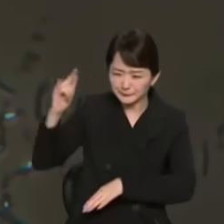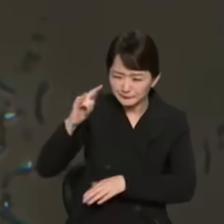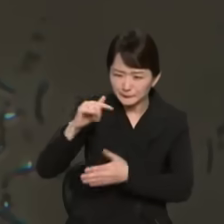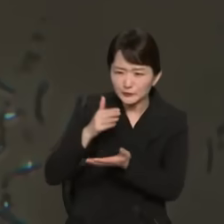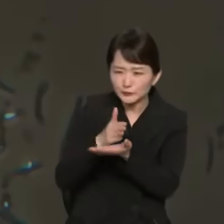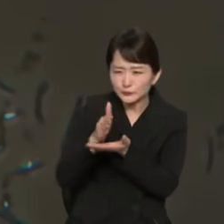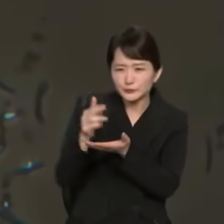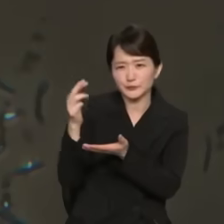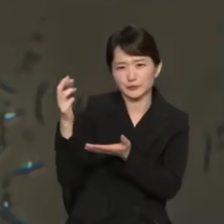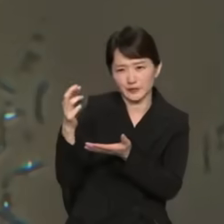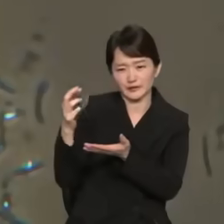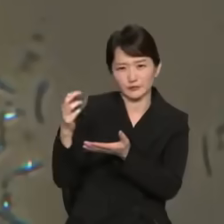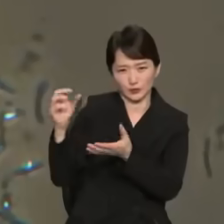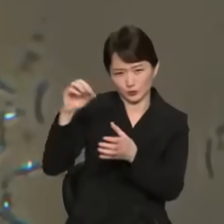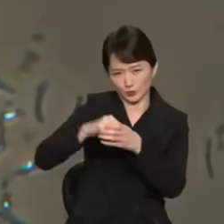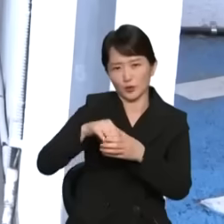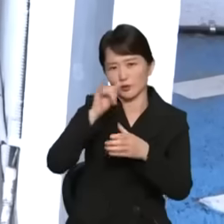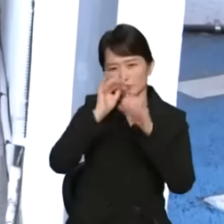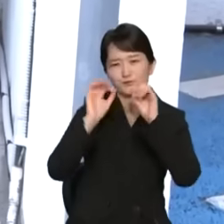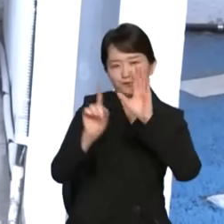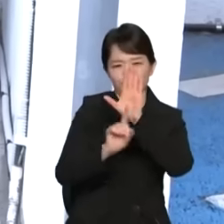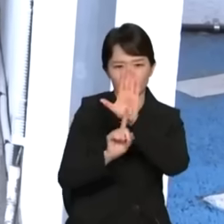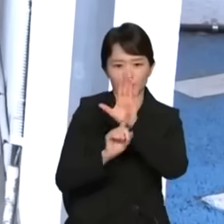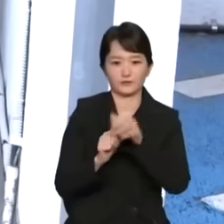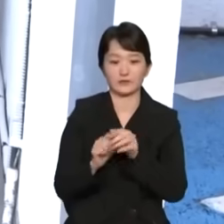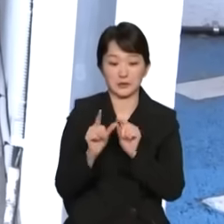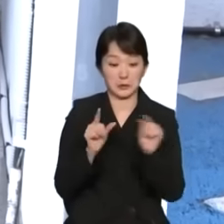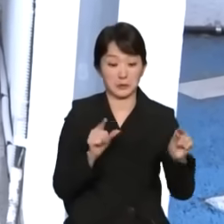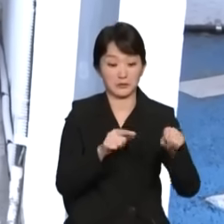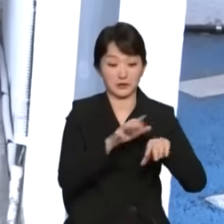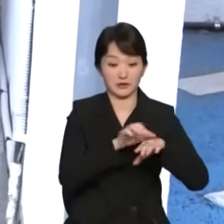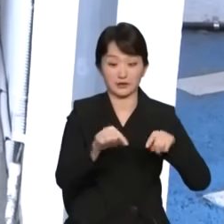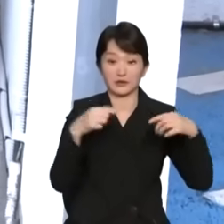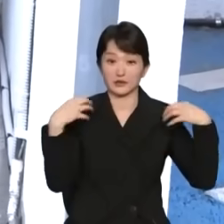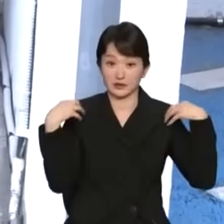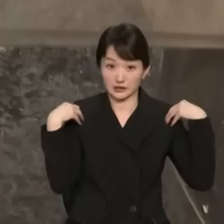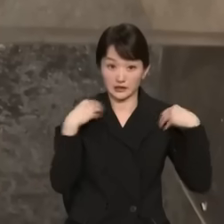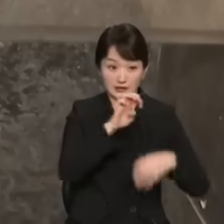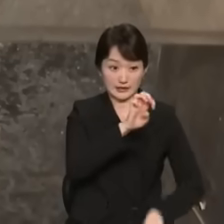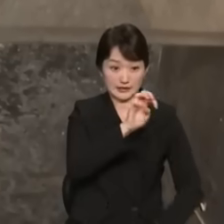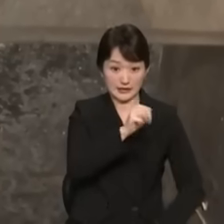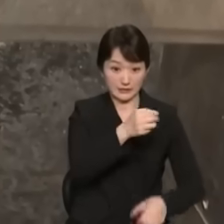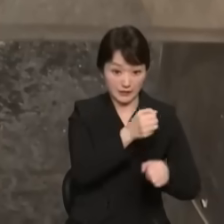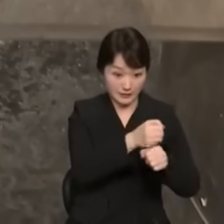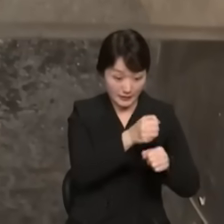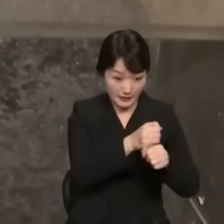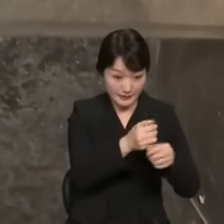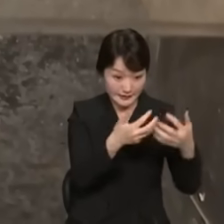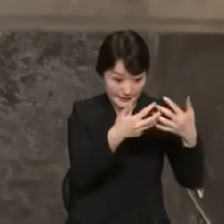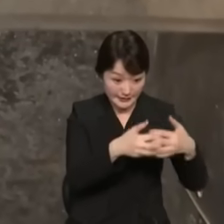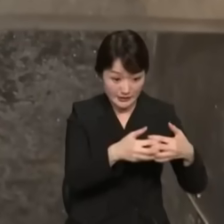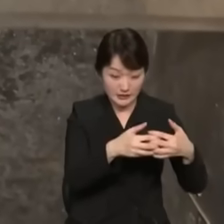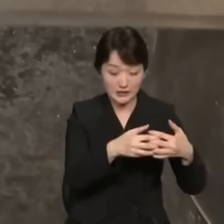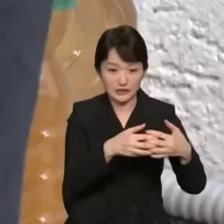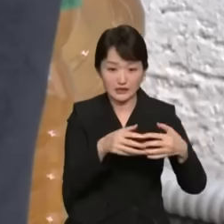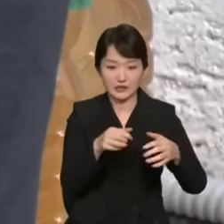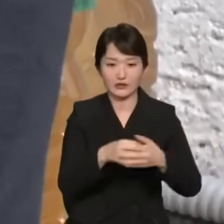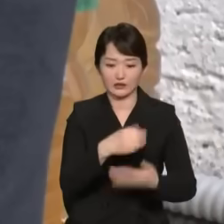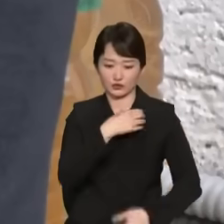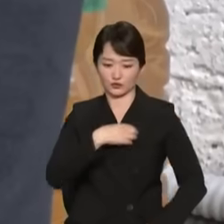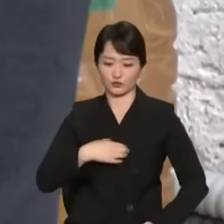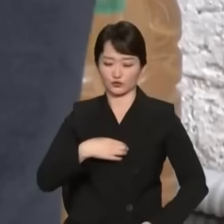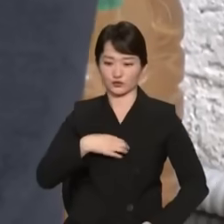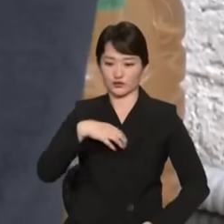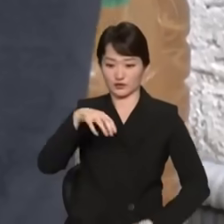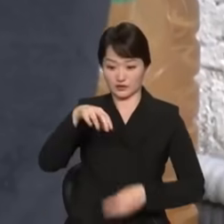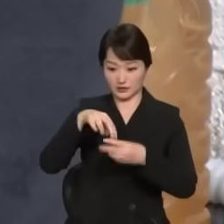종이 들어있다고 홍보하고 있습니다. 일부 지자체에서는 EM을 만드는 배양기를 주민센터에 설치해 무료로